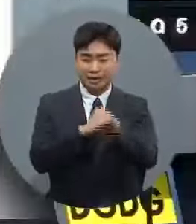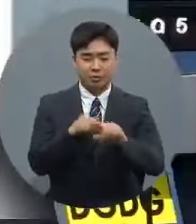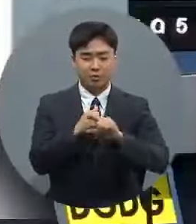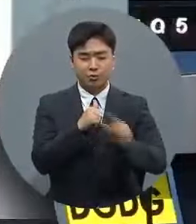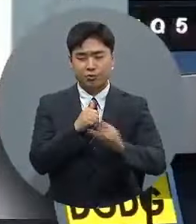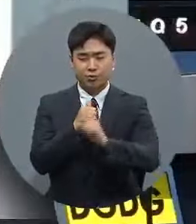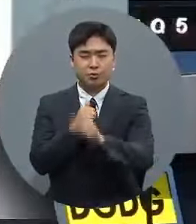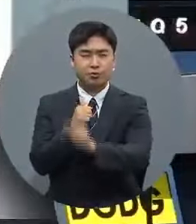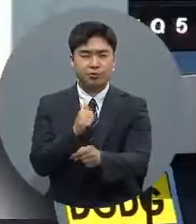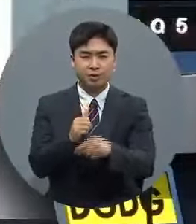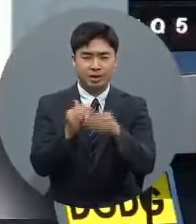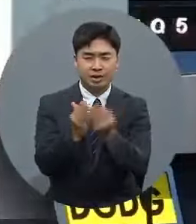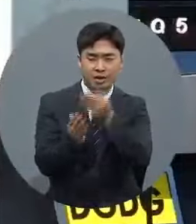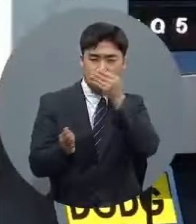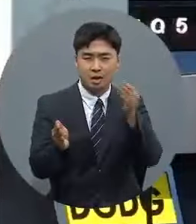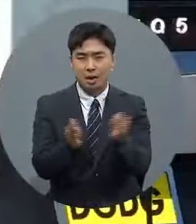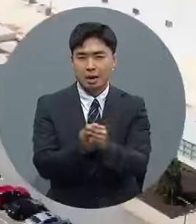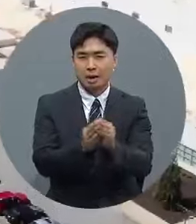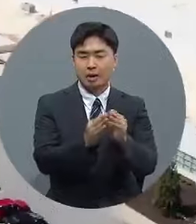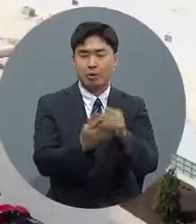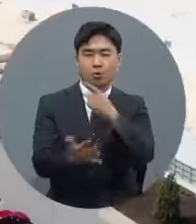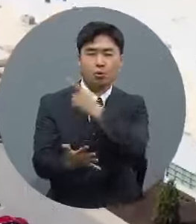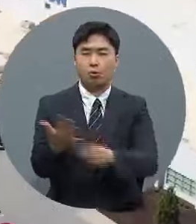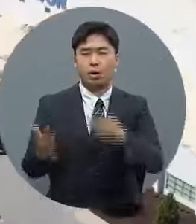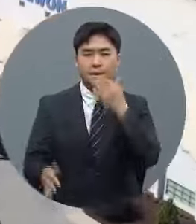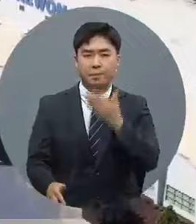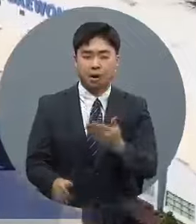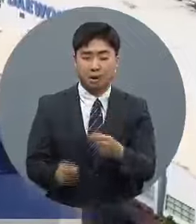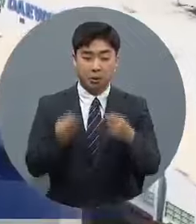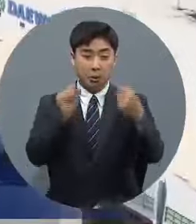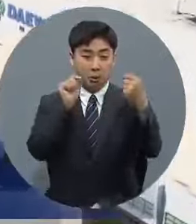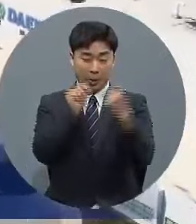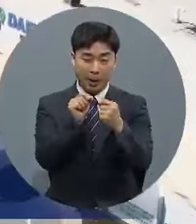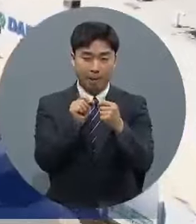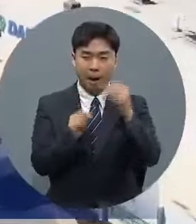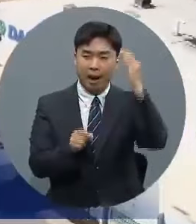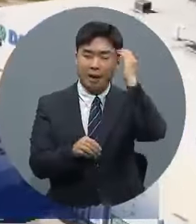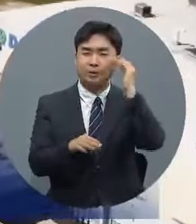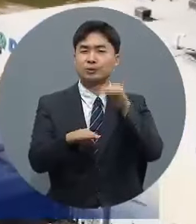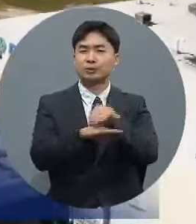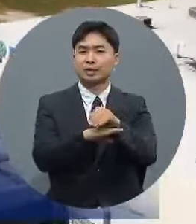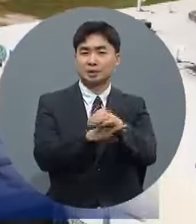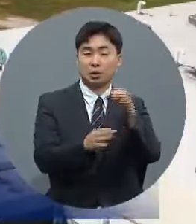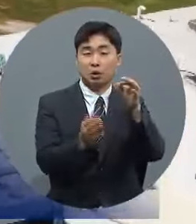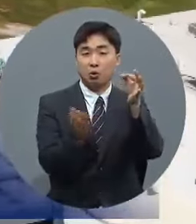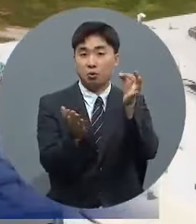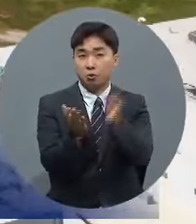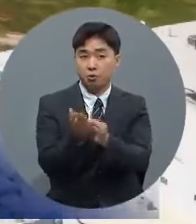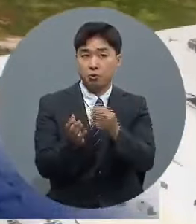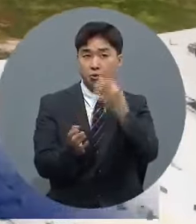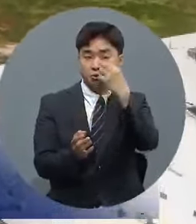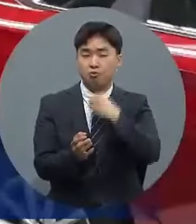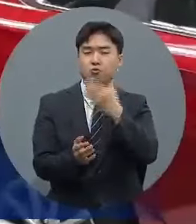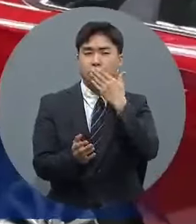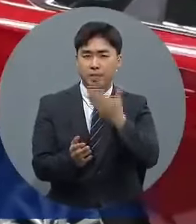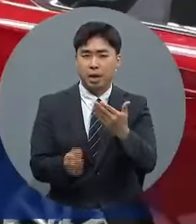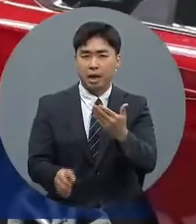업체들도 타격을 받을 수 있습니다 단기적으로는 한국 자동차가 가격 경쟁력을 확보할 수